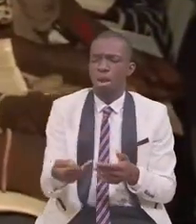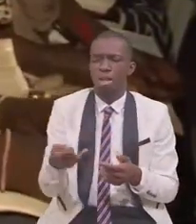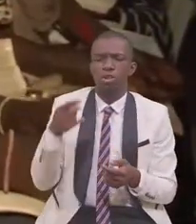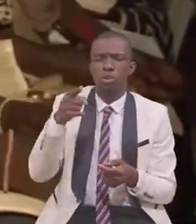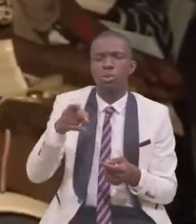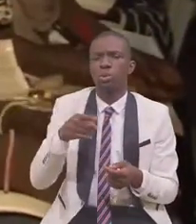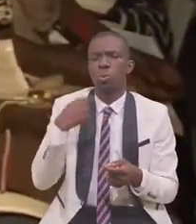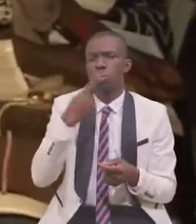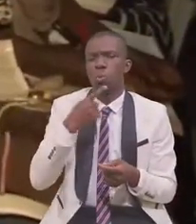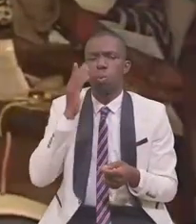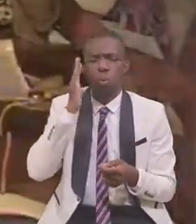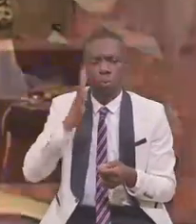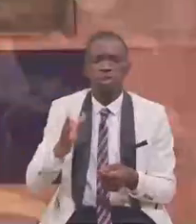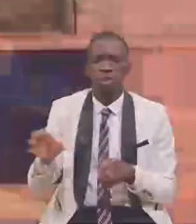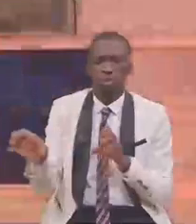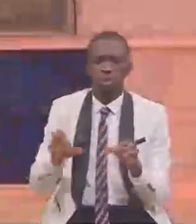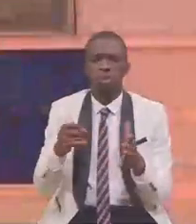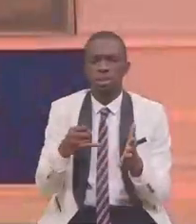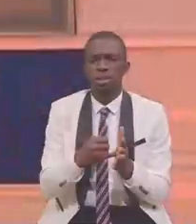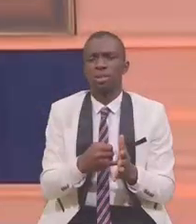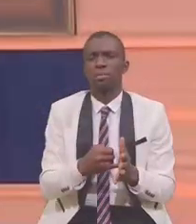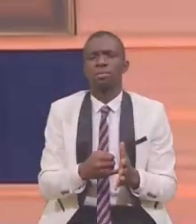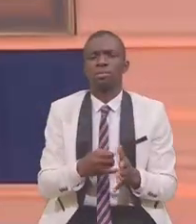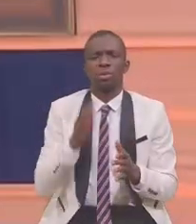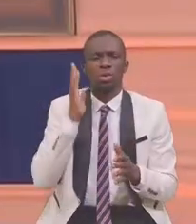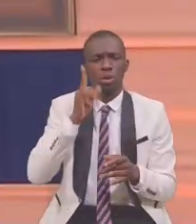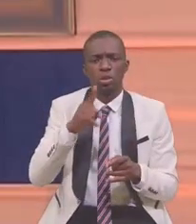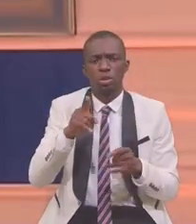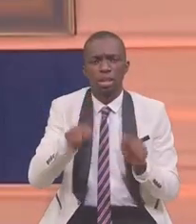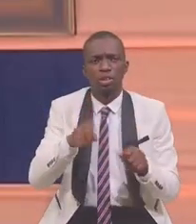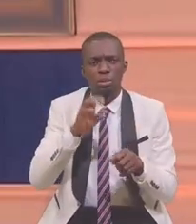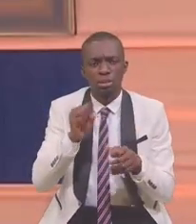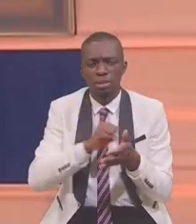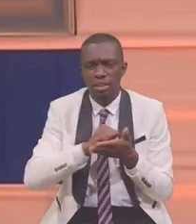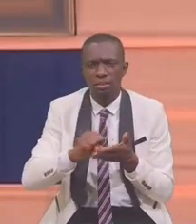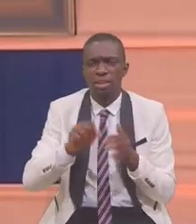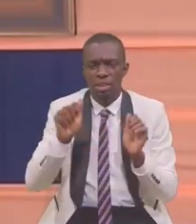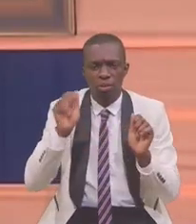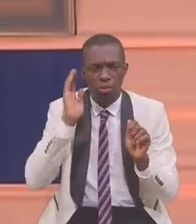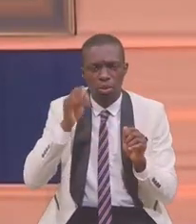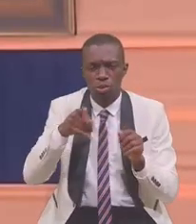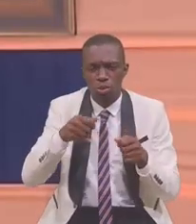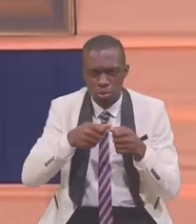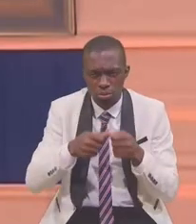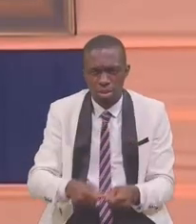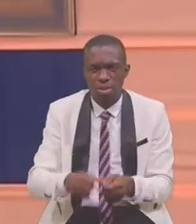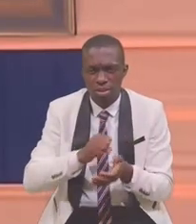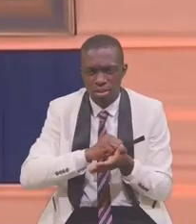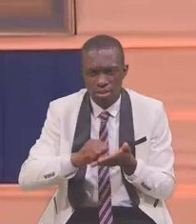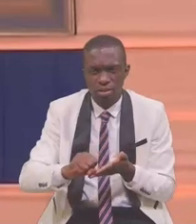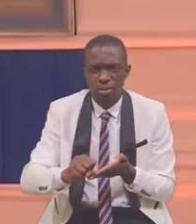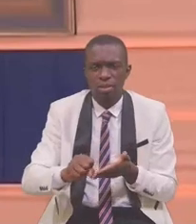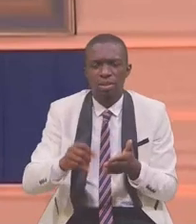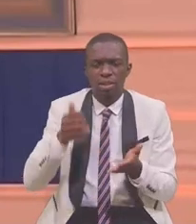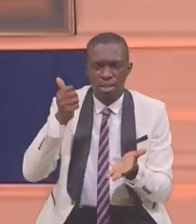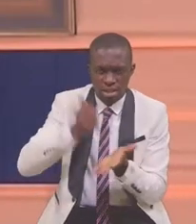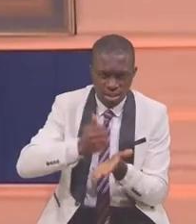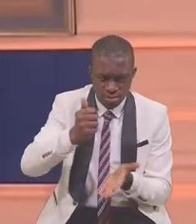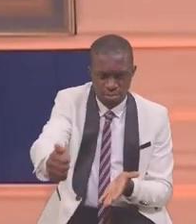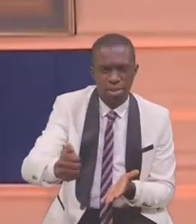sanctifié? Lorsque vous êtes sanctifié, est-ce que cela va demeurer permanent? Amen. Je dis Amen pour